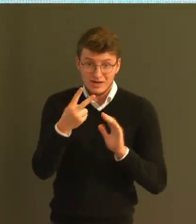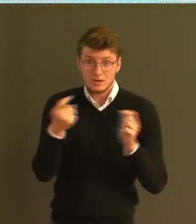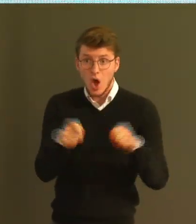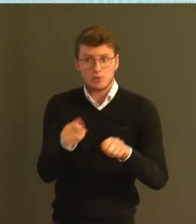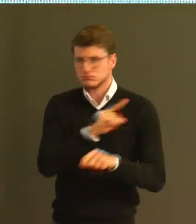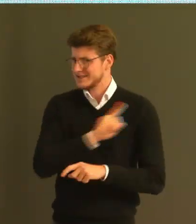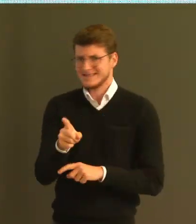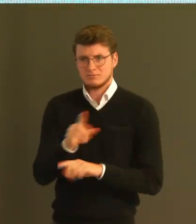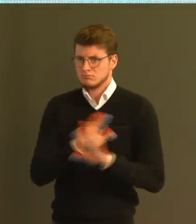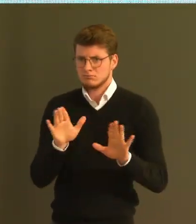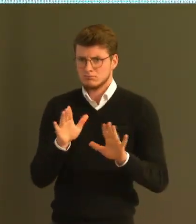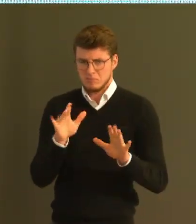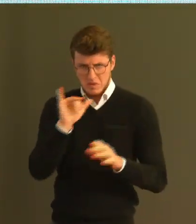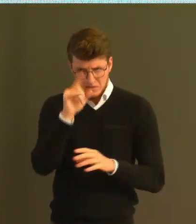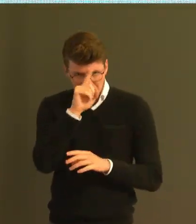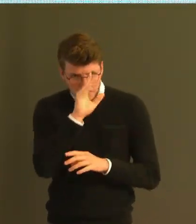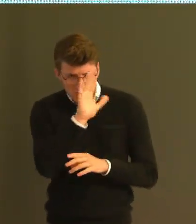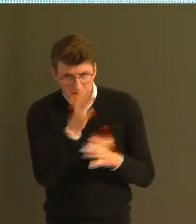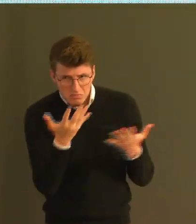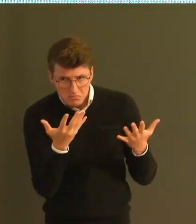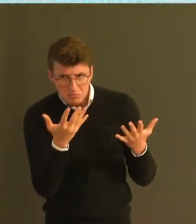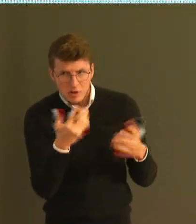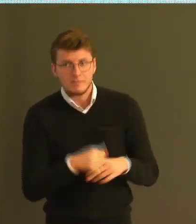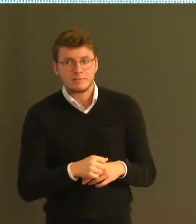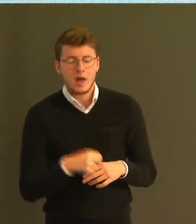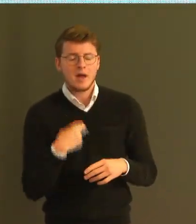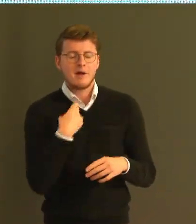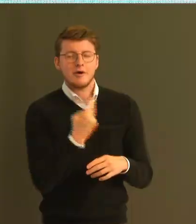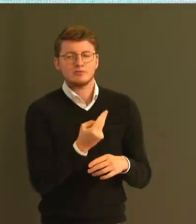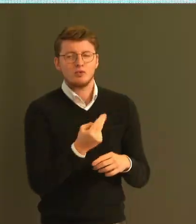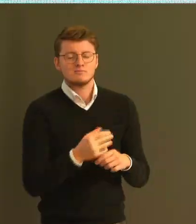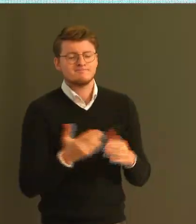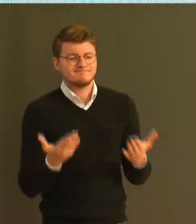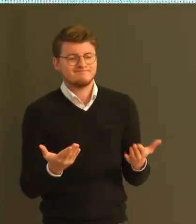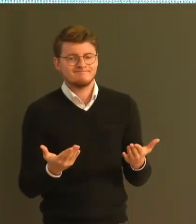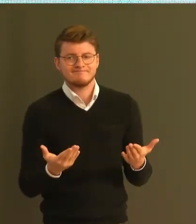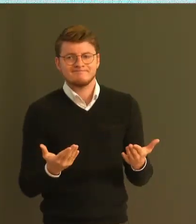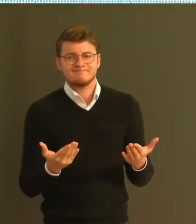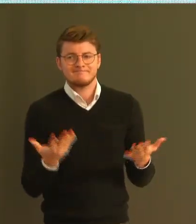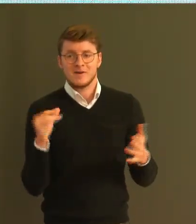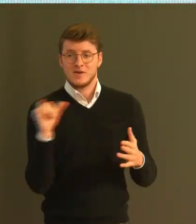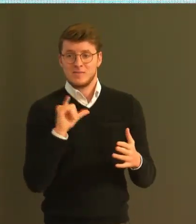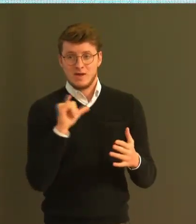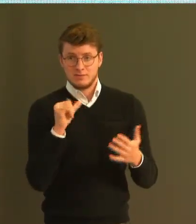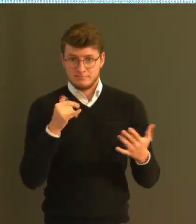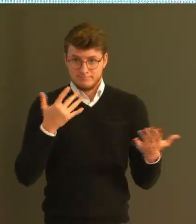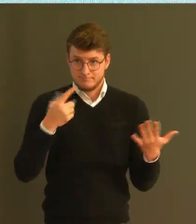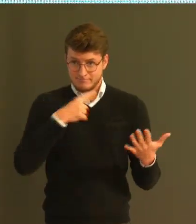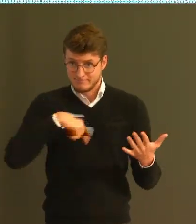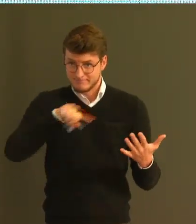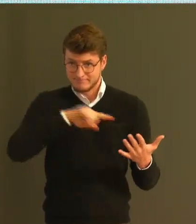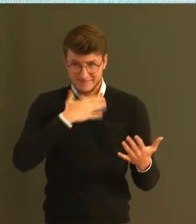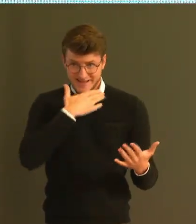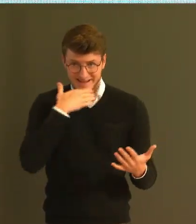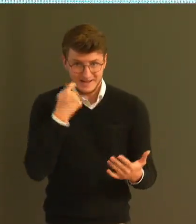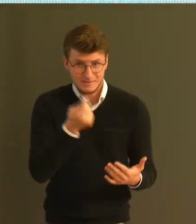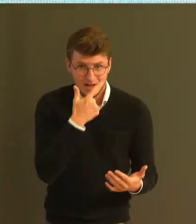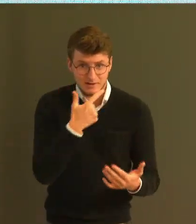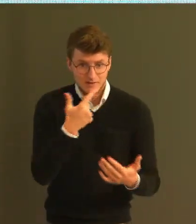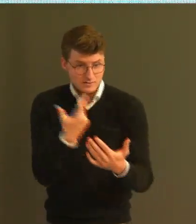derrière la tête is not lost its moustiques ouvre un vaccin medicen bab au club steve kean